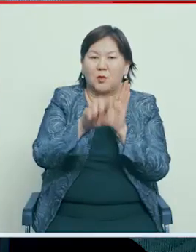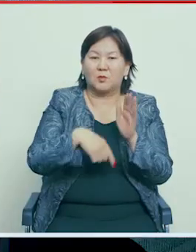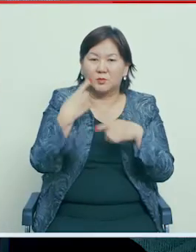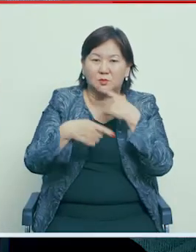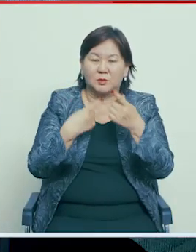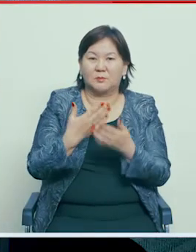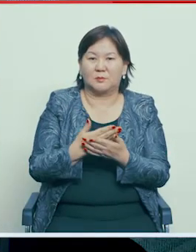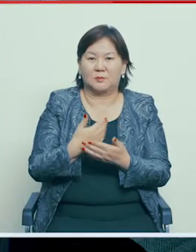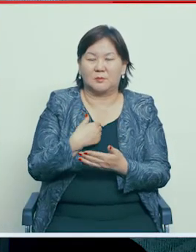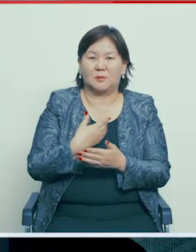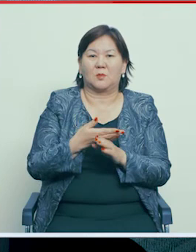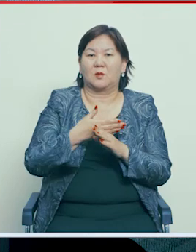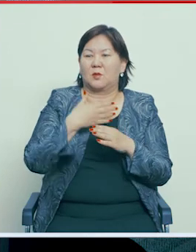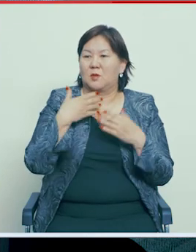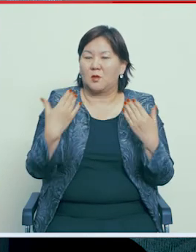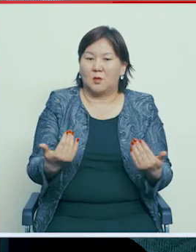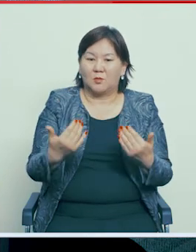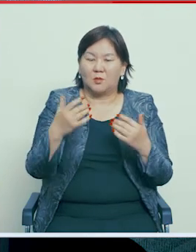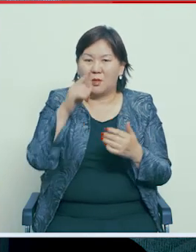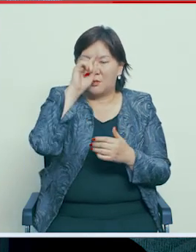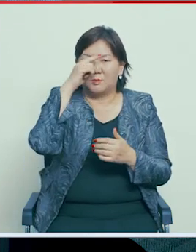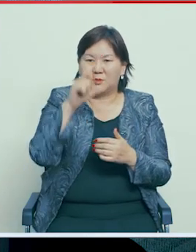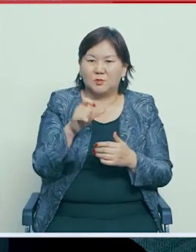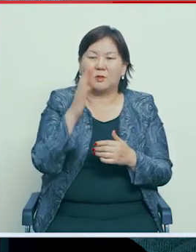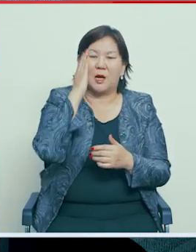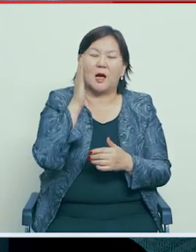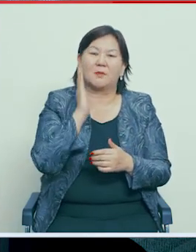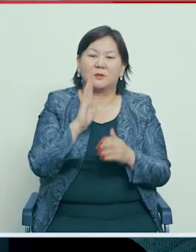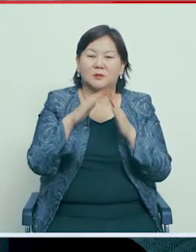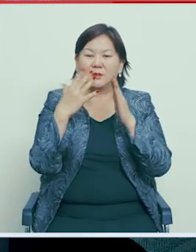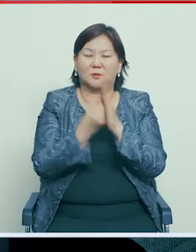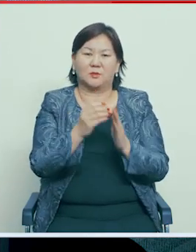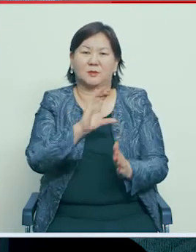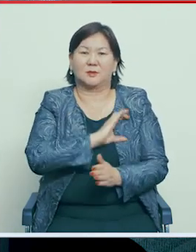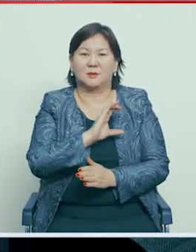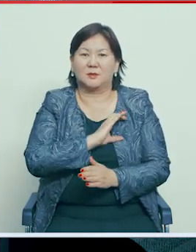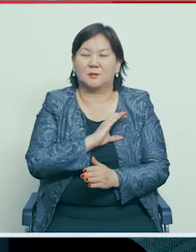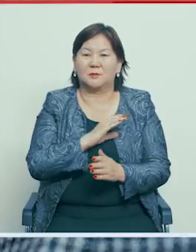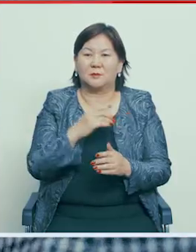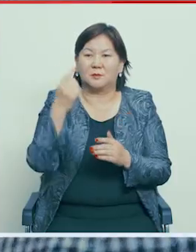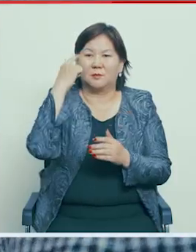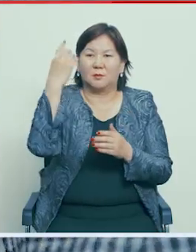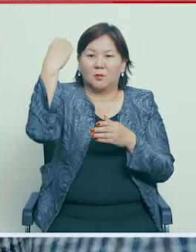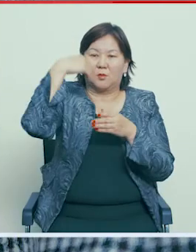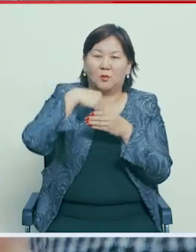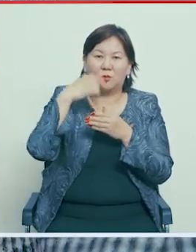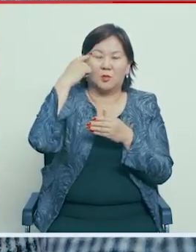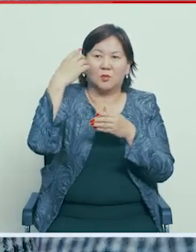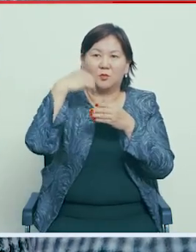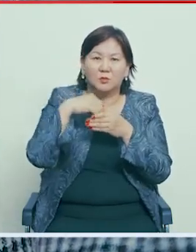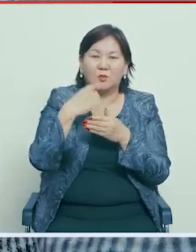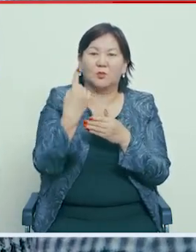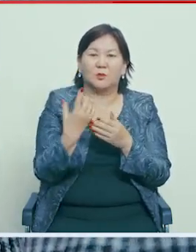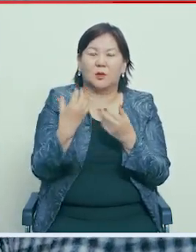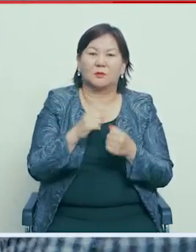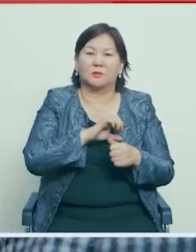хэлээд. Тэгэл би тэрнээс хойш одоо нэг эмч хүн ээж аавын тэр гэр бүлийн сэтгэлд одоо тийм юм толгоонд нь суулгаад өгцөн хүмүүс тэрийг хүлээгээд